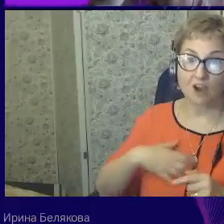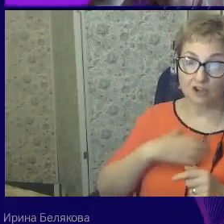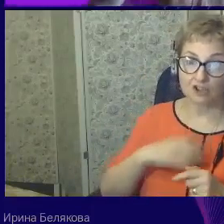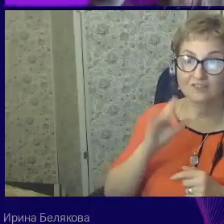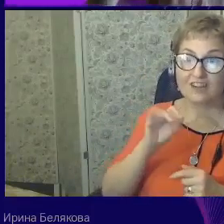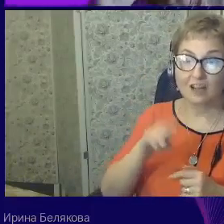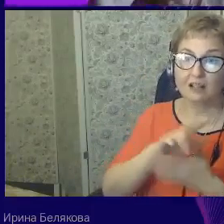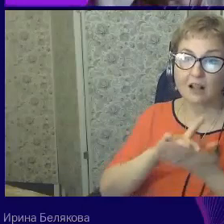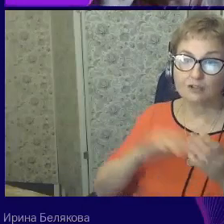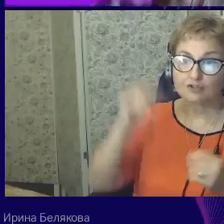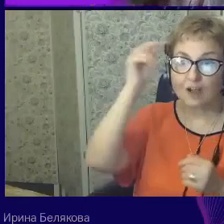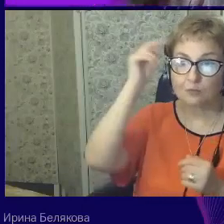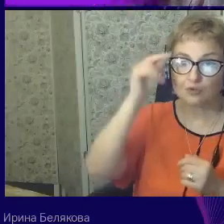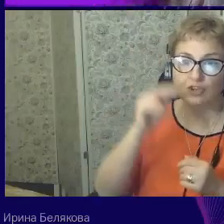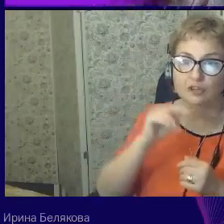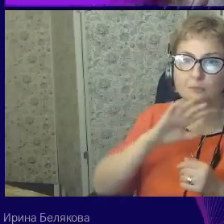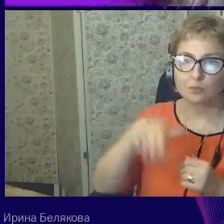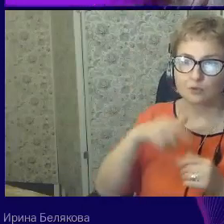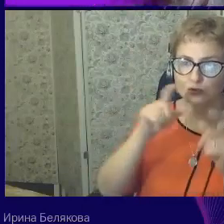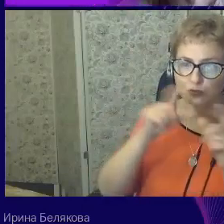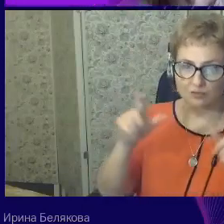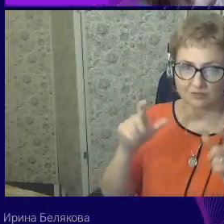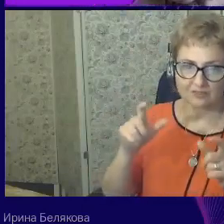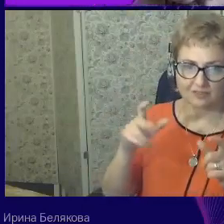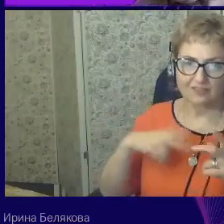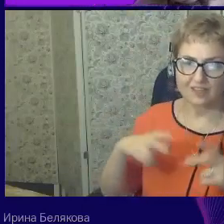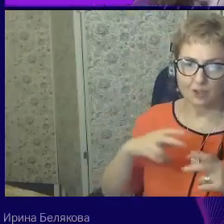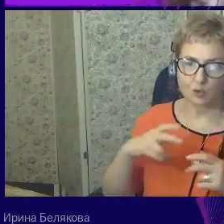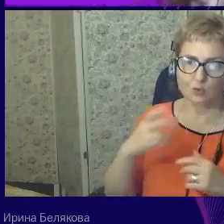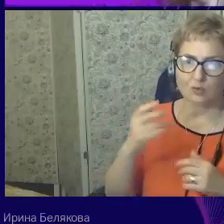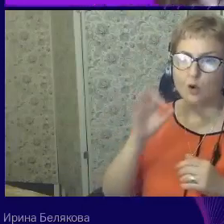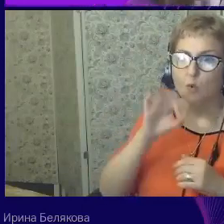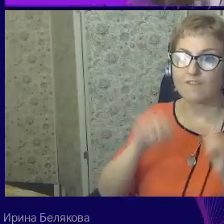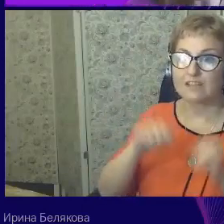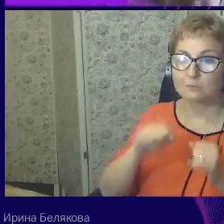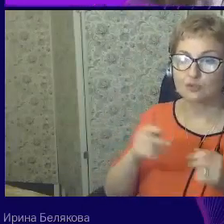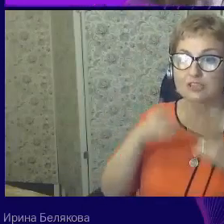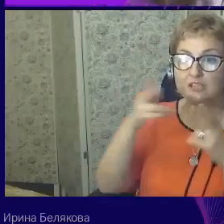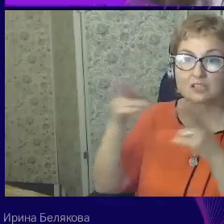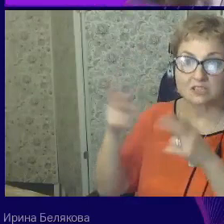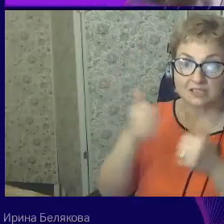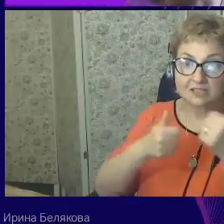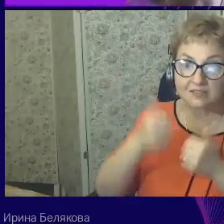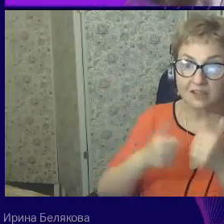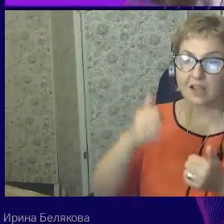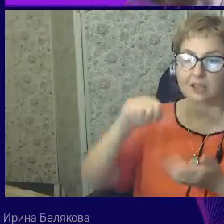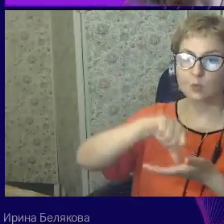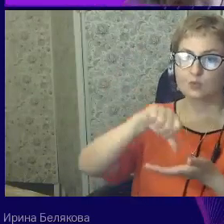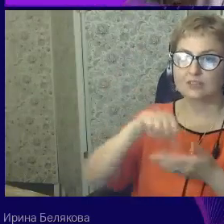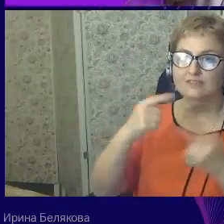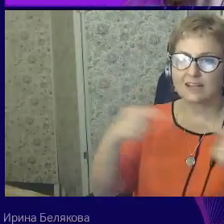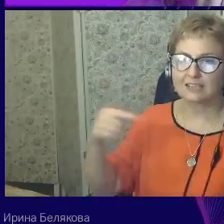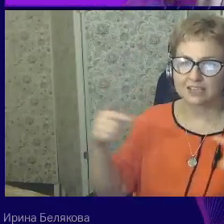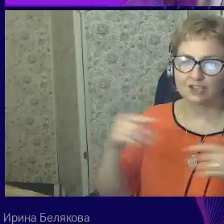для постшкольного в техникуме. Вот. Ну, не говоря уж о возможности ездить на соревнования, участвовать в различных